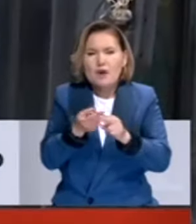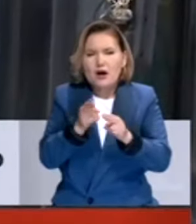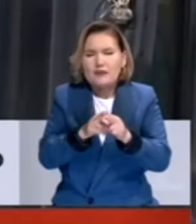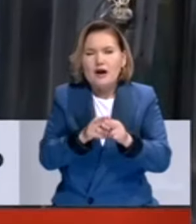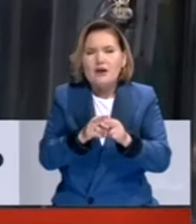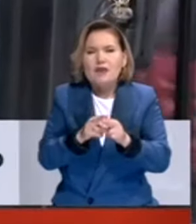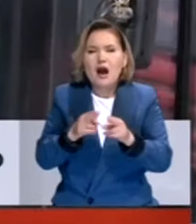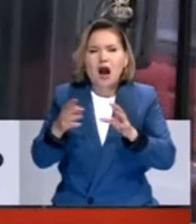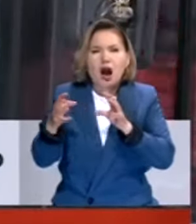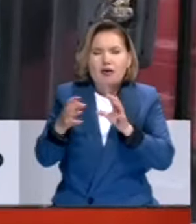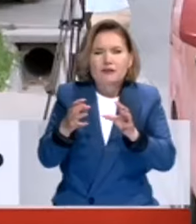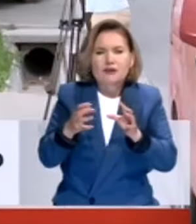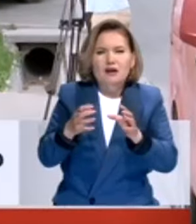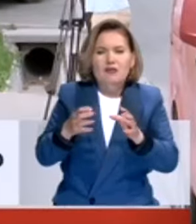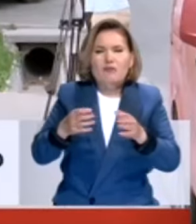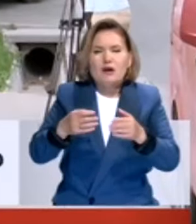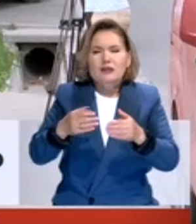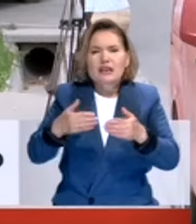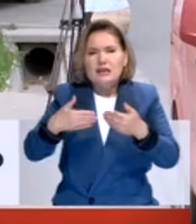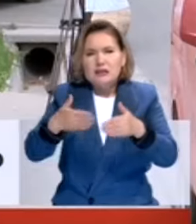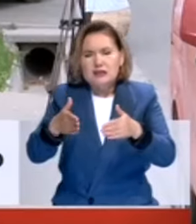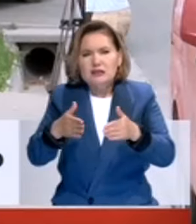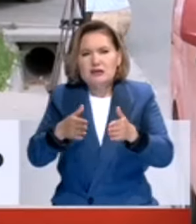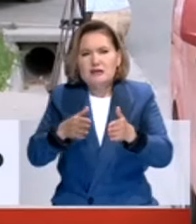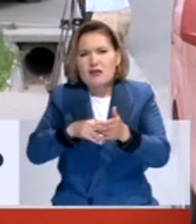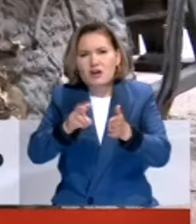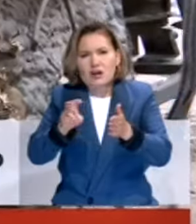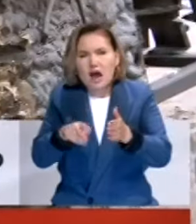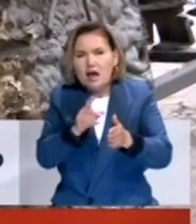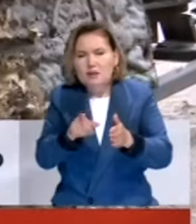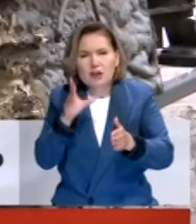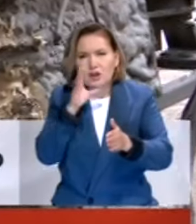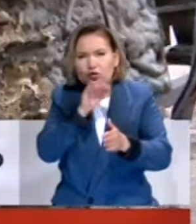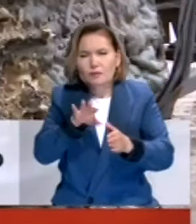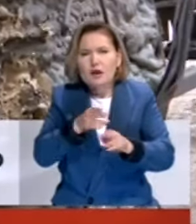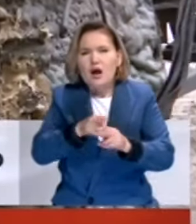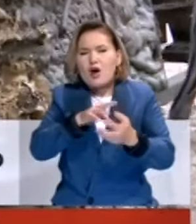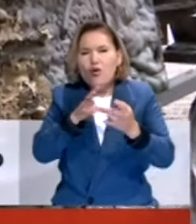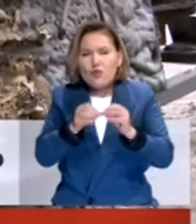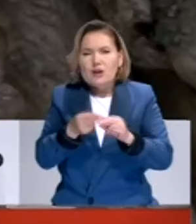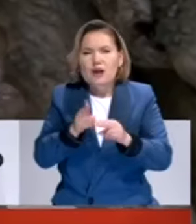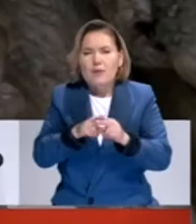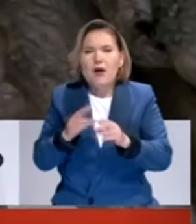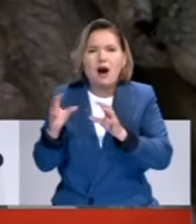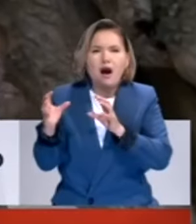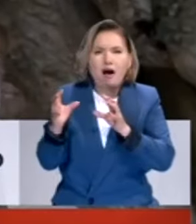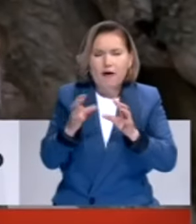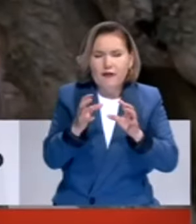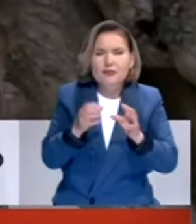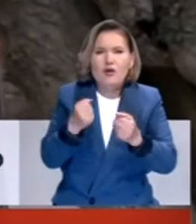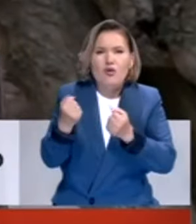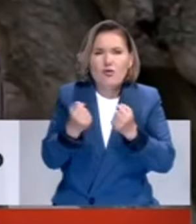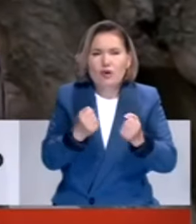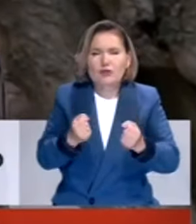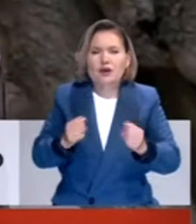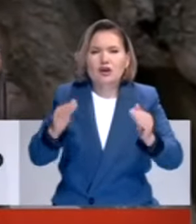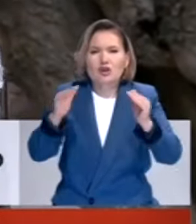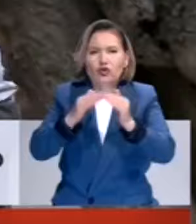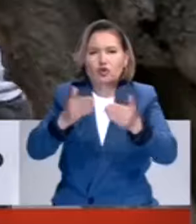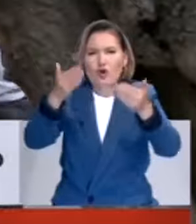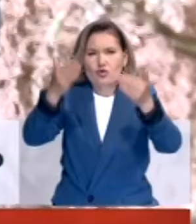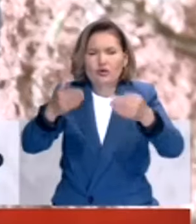үшін есікті ашып үлгермеген. Қатты соққы салдарынан қоғамдық көлік жол шетіне шығып, жеке тұрғын үйдің қоршауына соғылған.